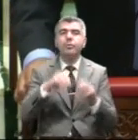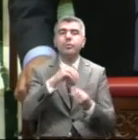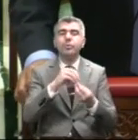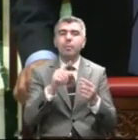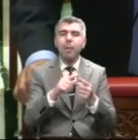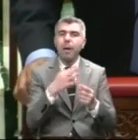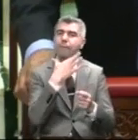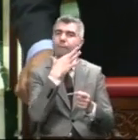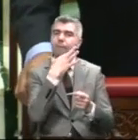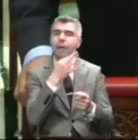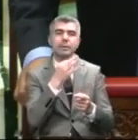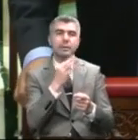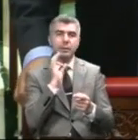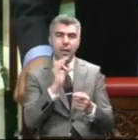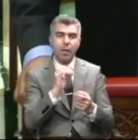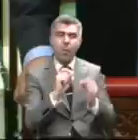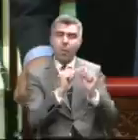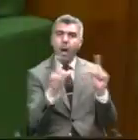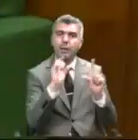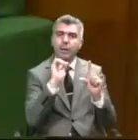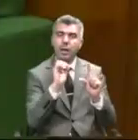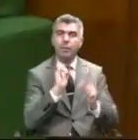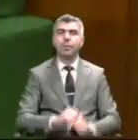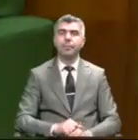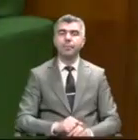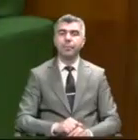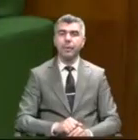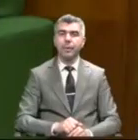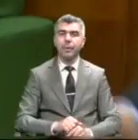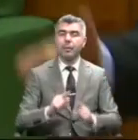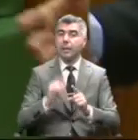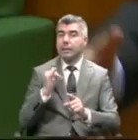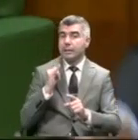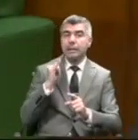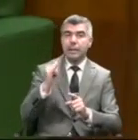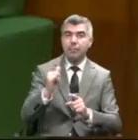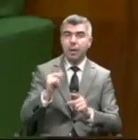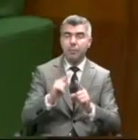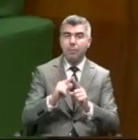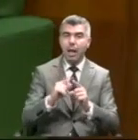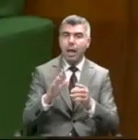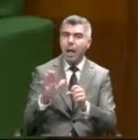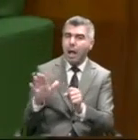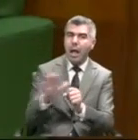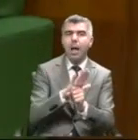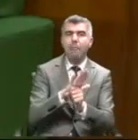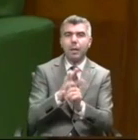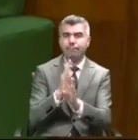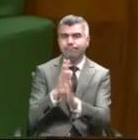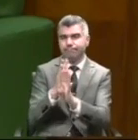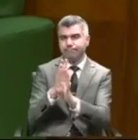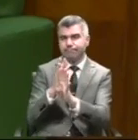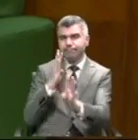علميه ومنظمه فدائما تكون الاكتضاض في واحد